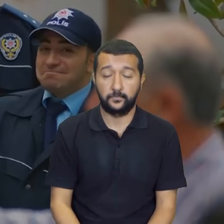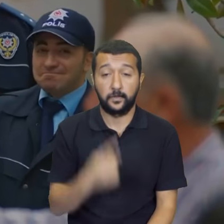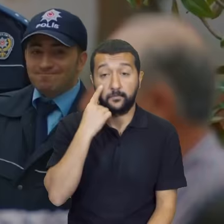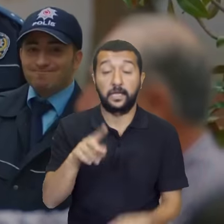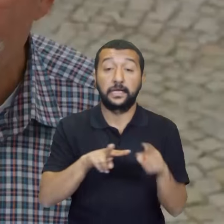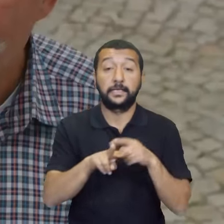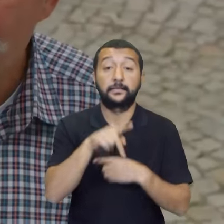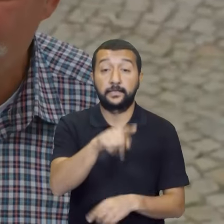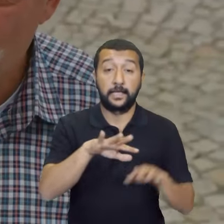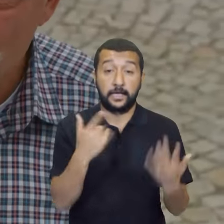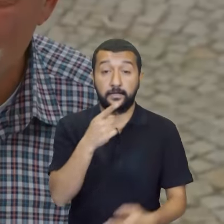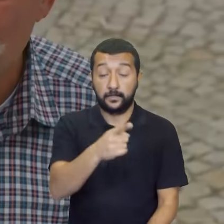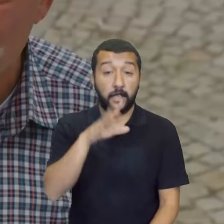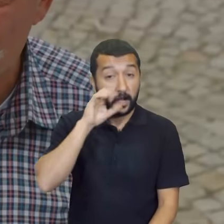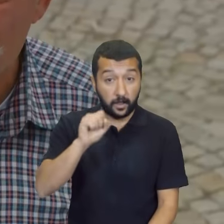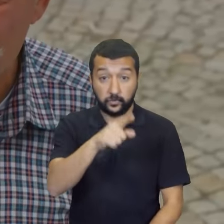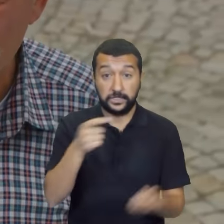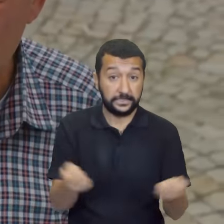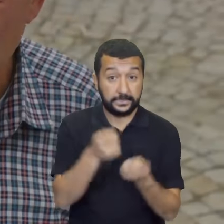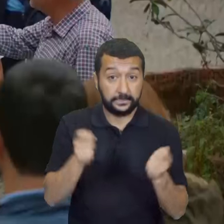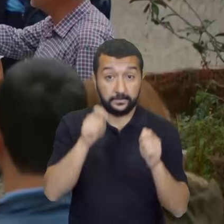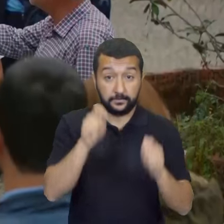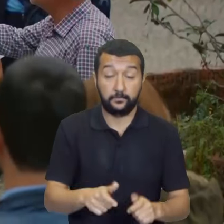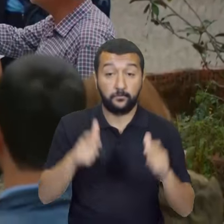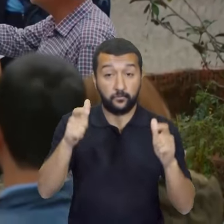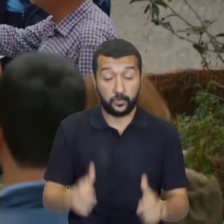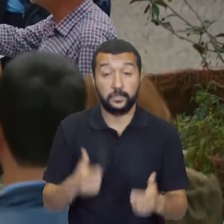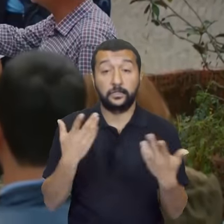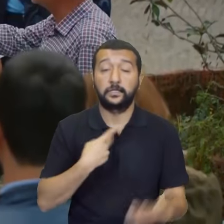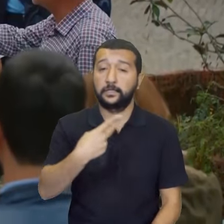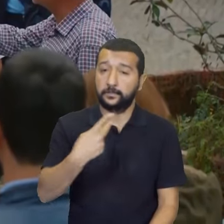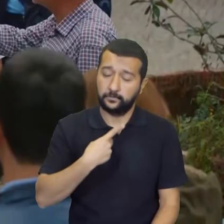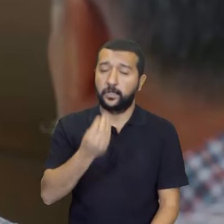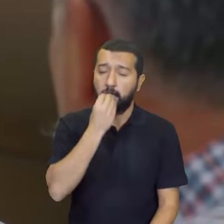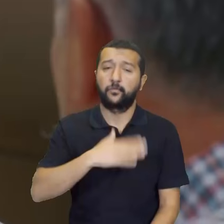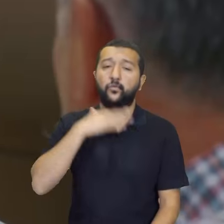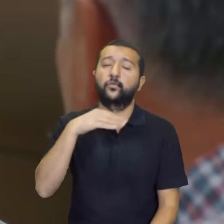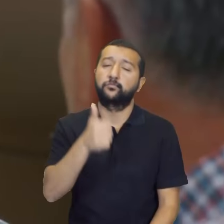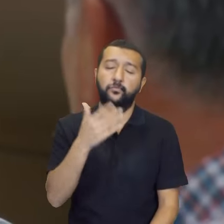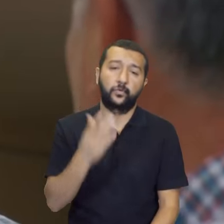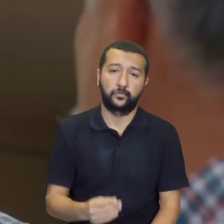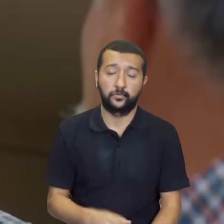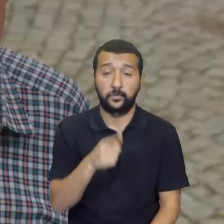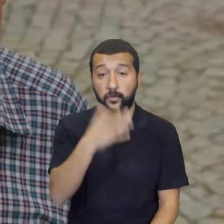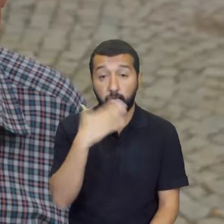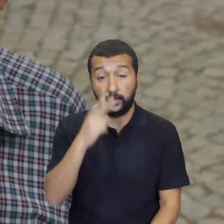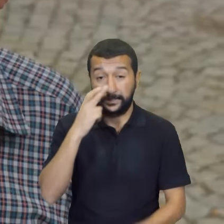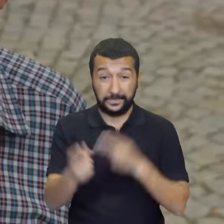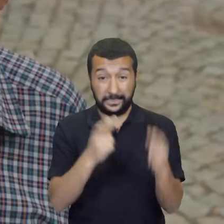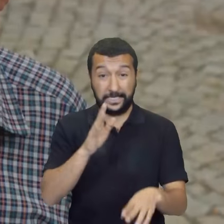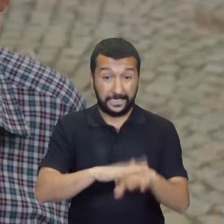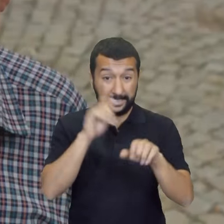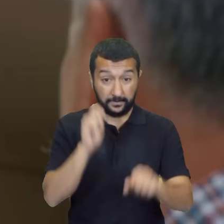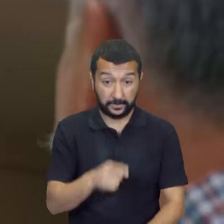Bak Yadigar, eğer namusunla çalışırsan bu meydan ikimizi de doyurur. Yok eğer